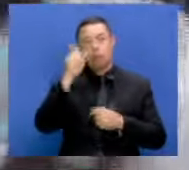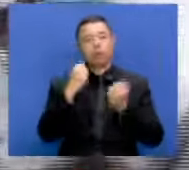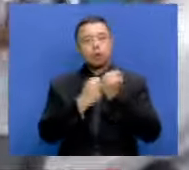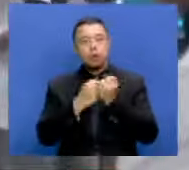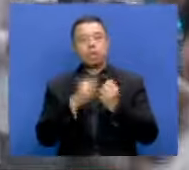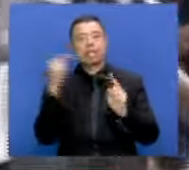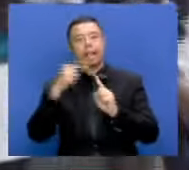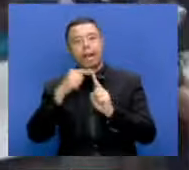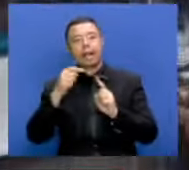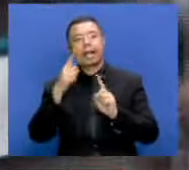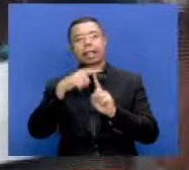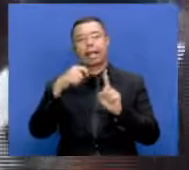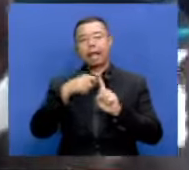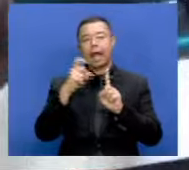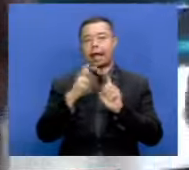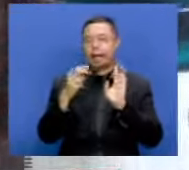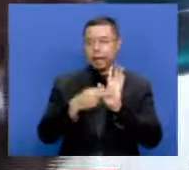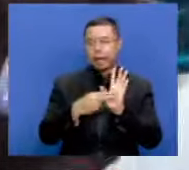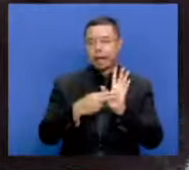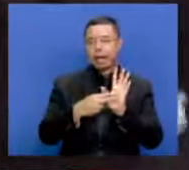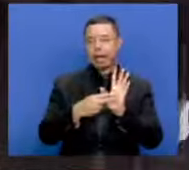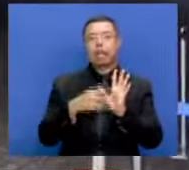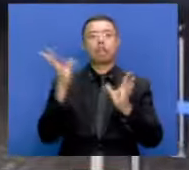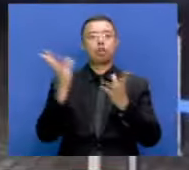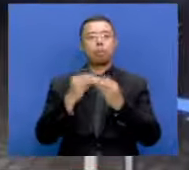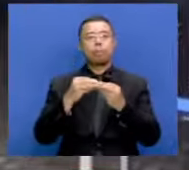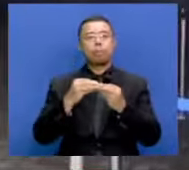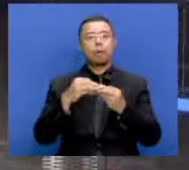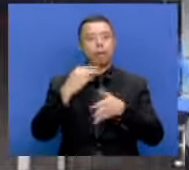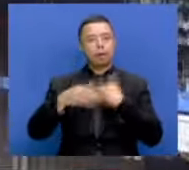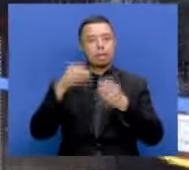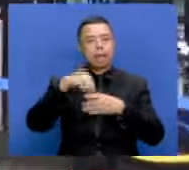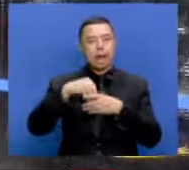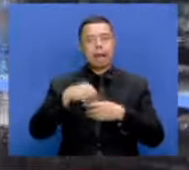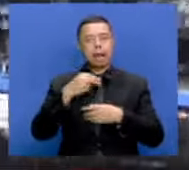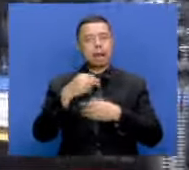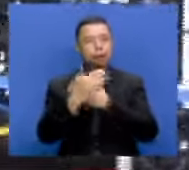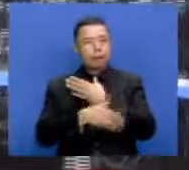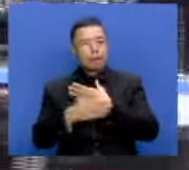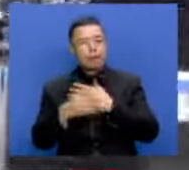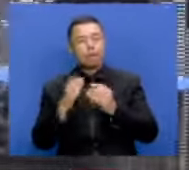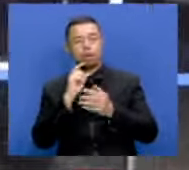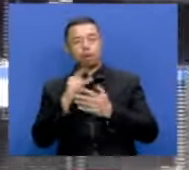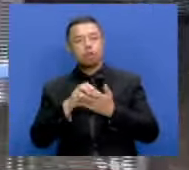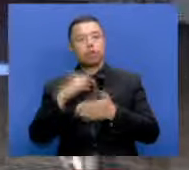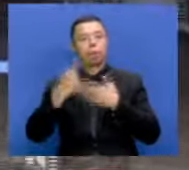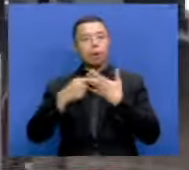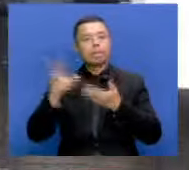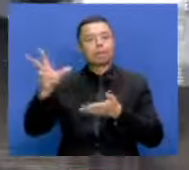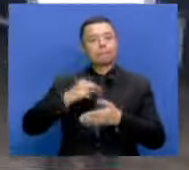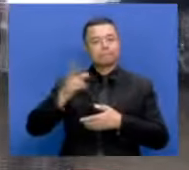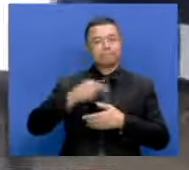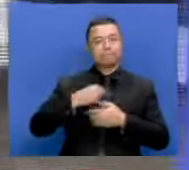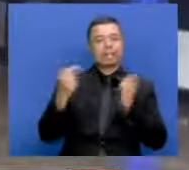target minimum capaian TKDN atau tingkat kandungan dalam negeri, central hub untuk proses transfer teknologi dan penelitian